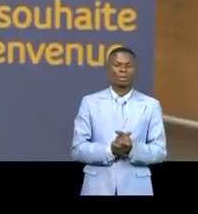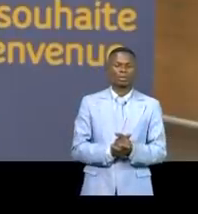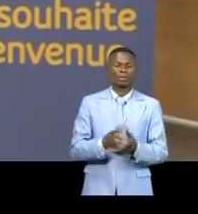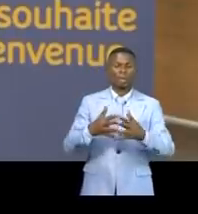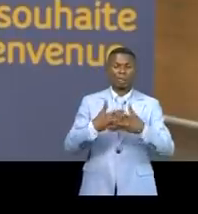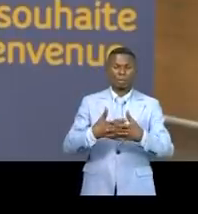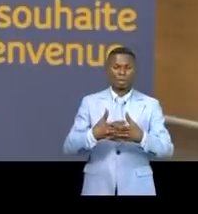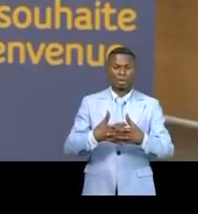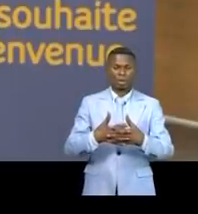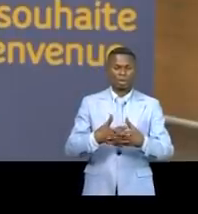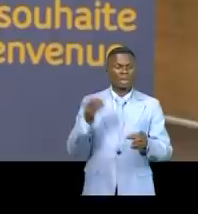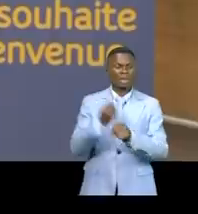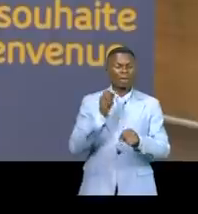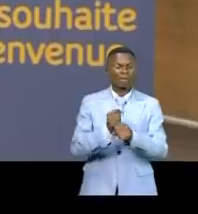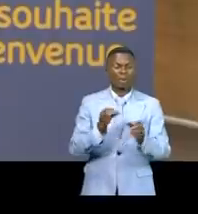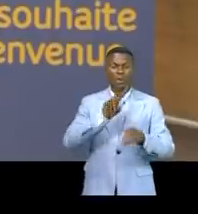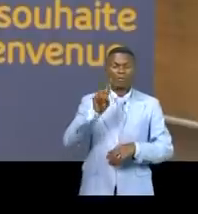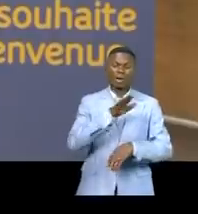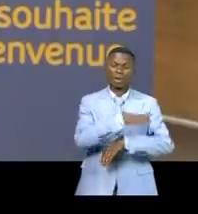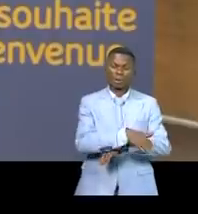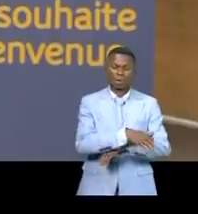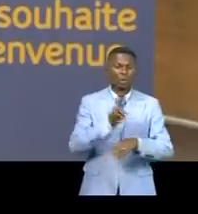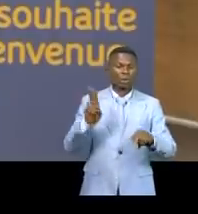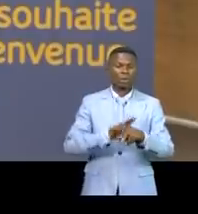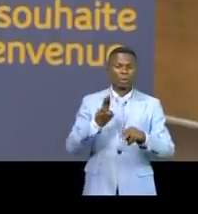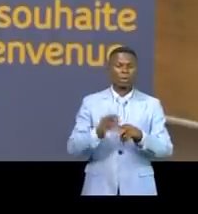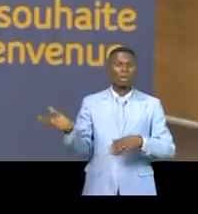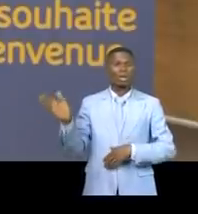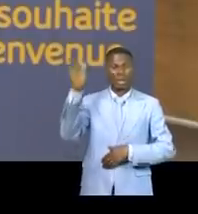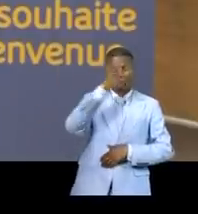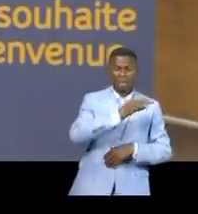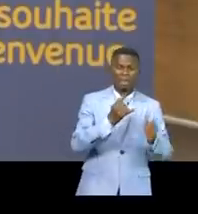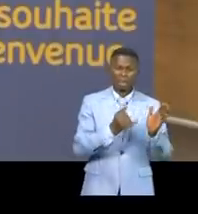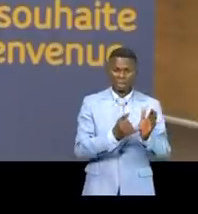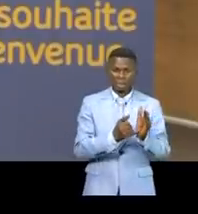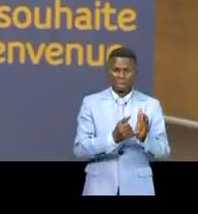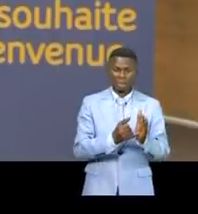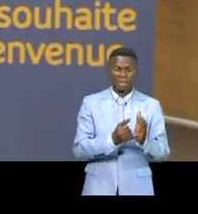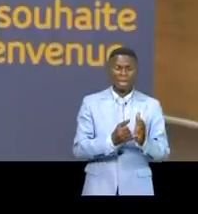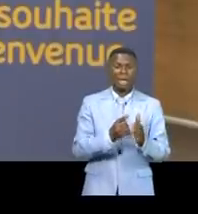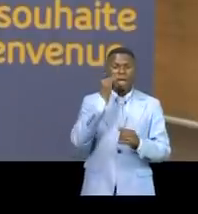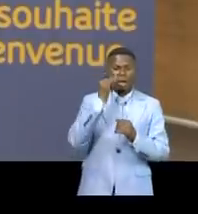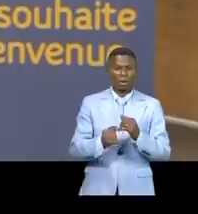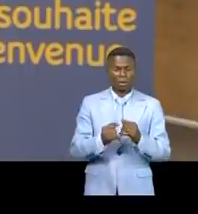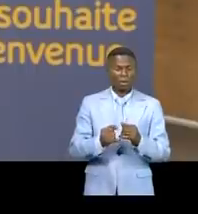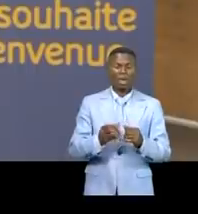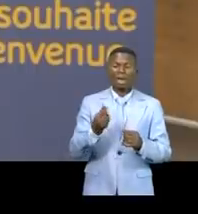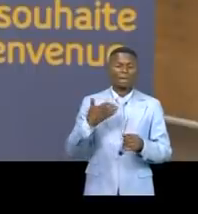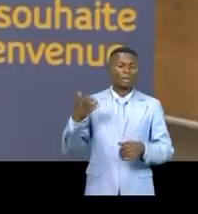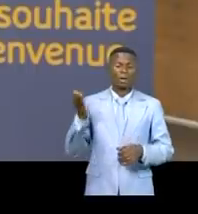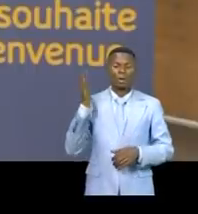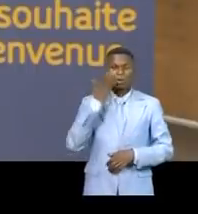distributeurs étant rechargés le vendredi soir, s'ils sont utilisés pendant la journée de samedi, à grande échelle, ils sont vidés.